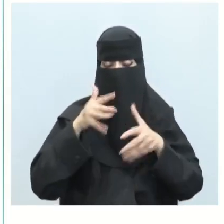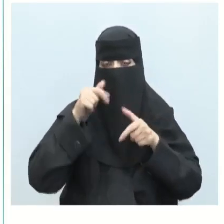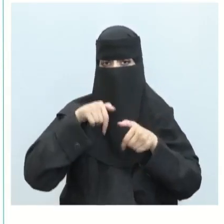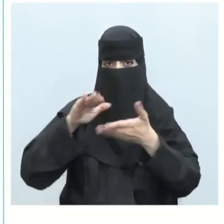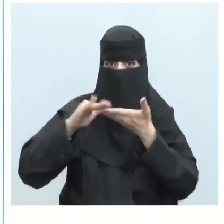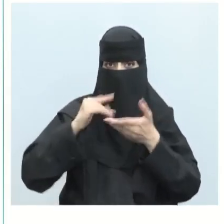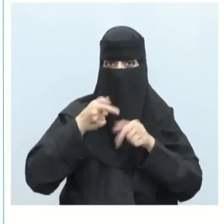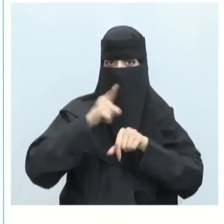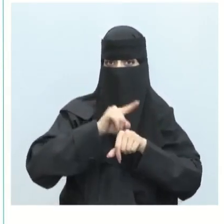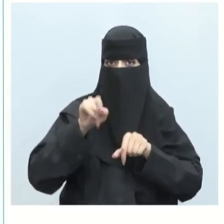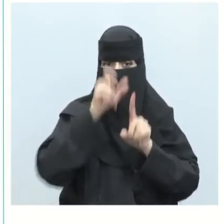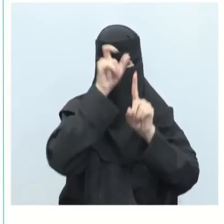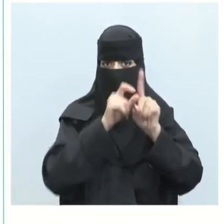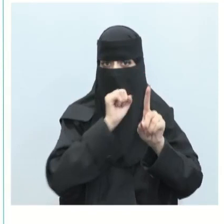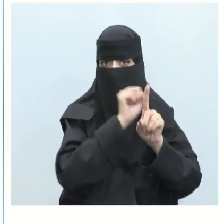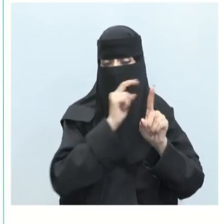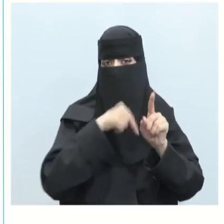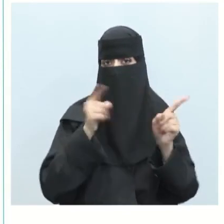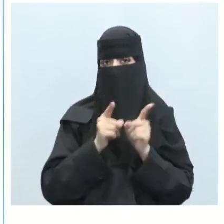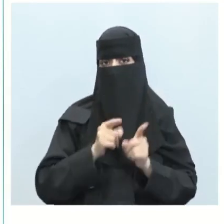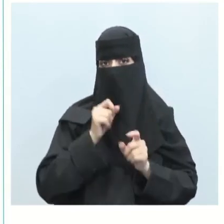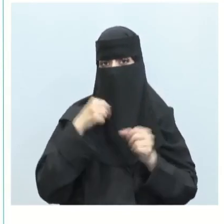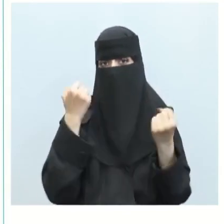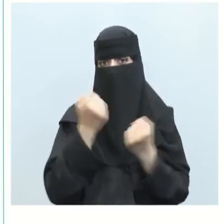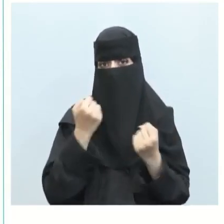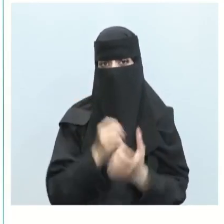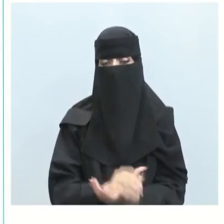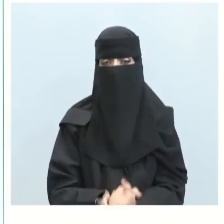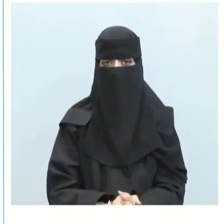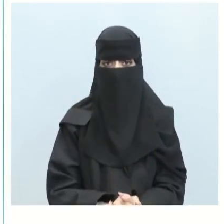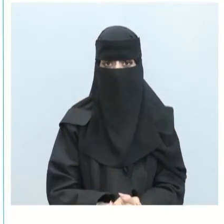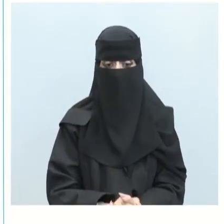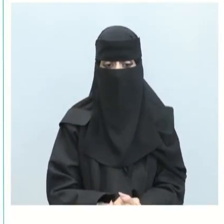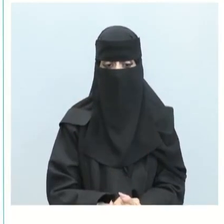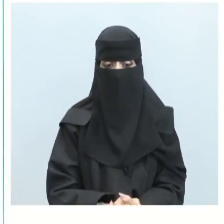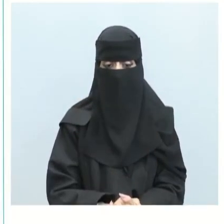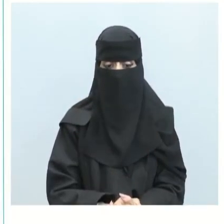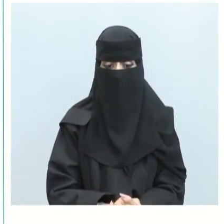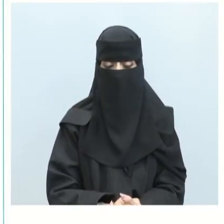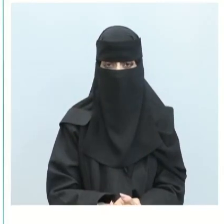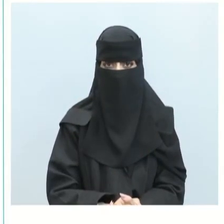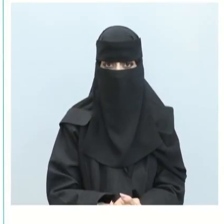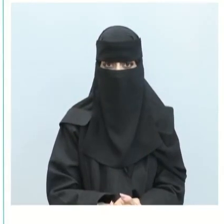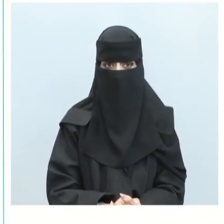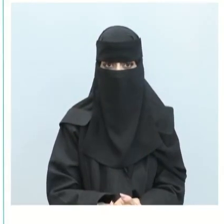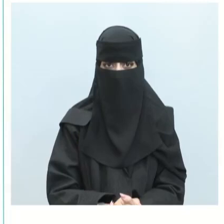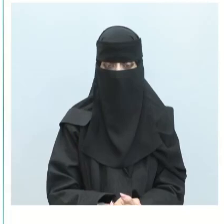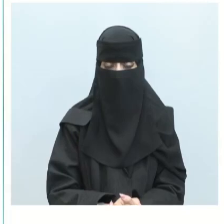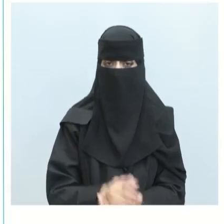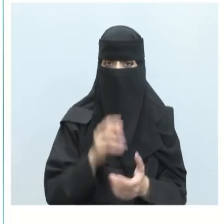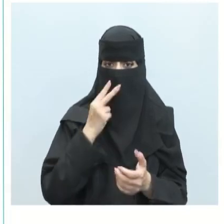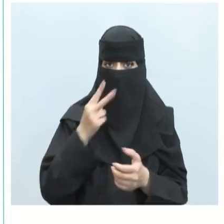يساعد غير المتخصصين في تحديد هذه الانشطه نقوم هنا